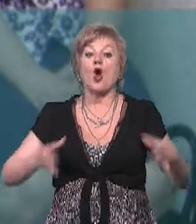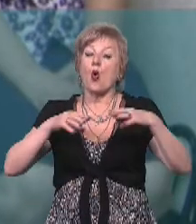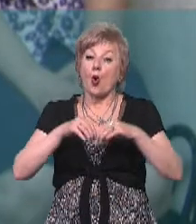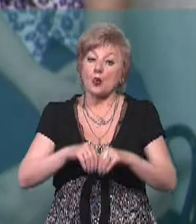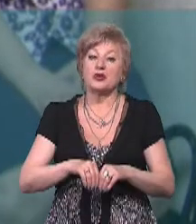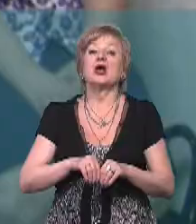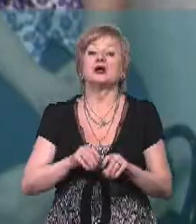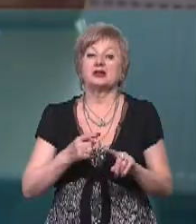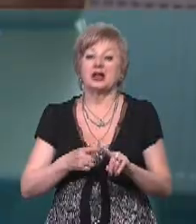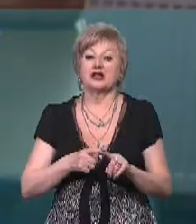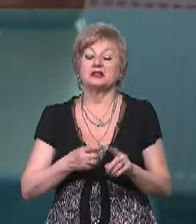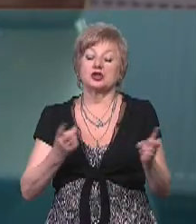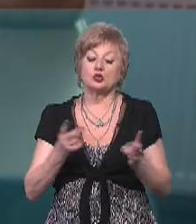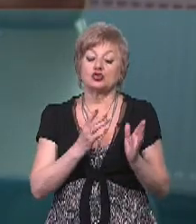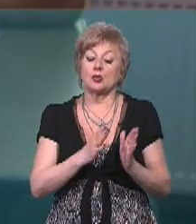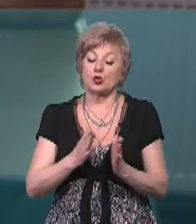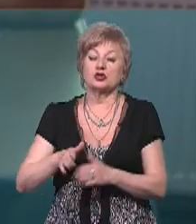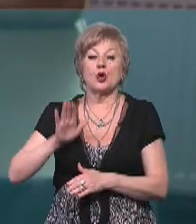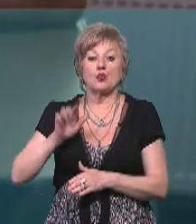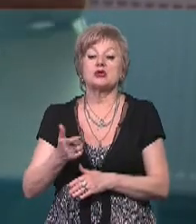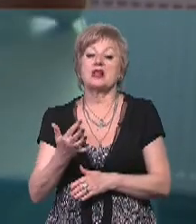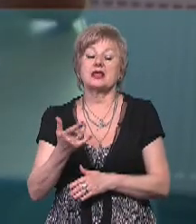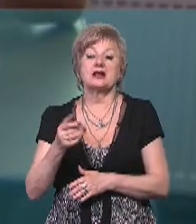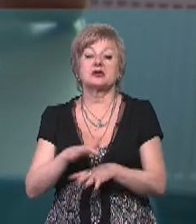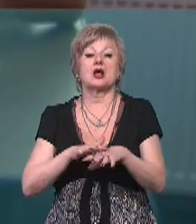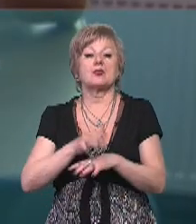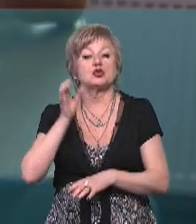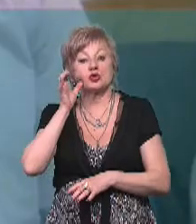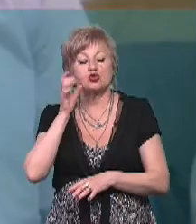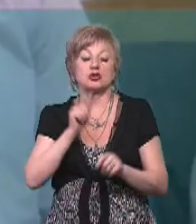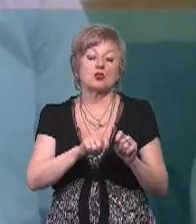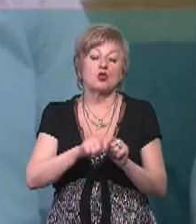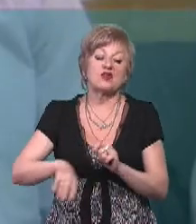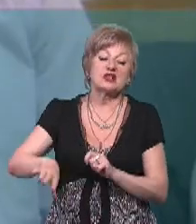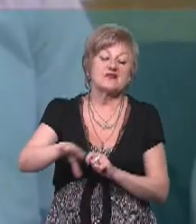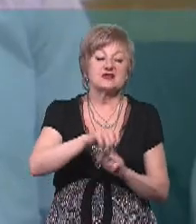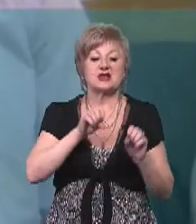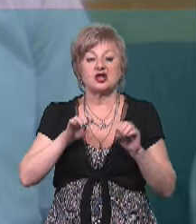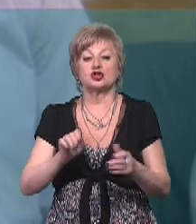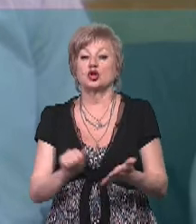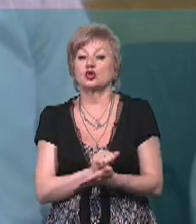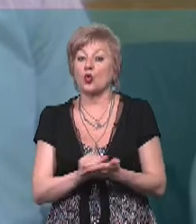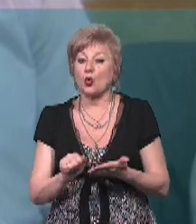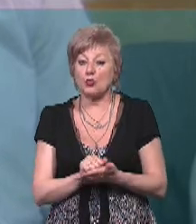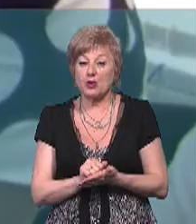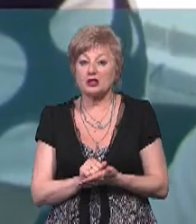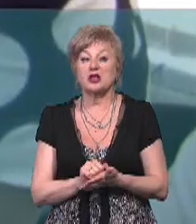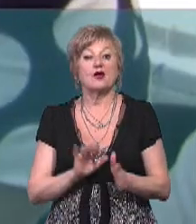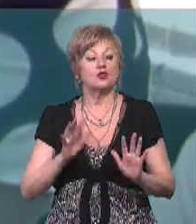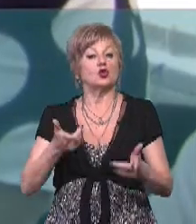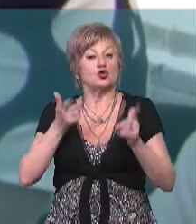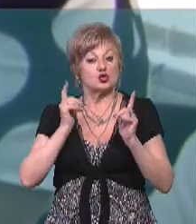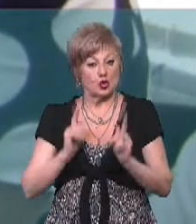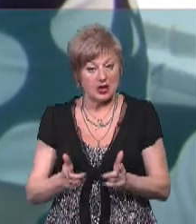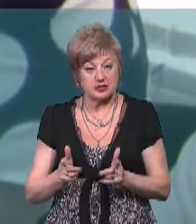відбувається за певною процедурою. Після кількох громадських слухань та перевірок всіх необхідних рішень і документів, у випадку загальної згоди, у